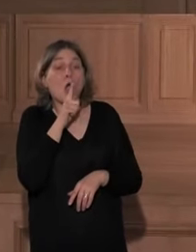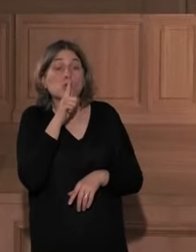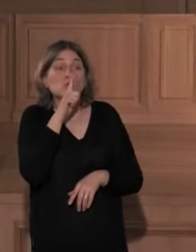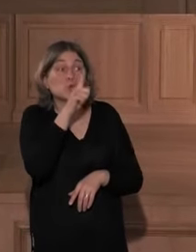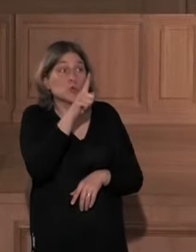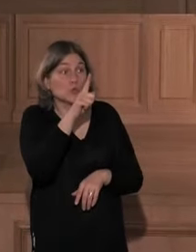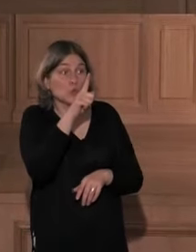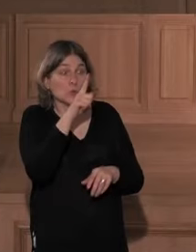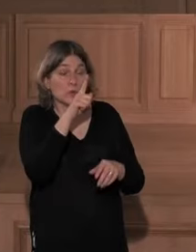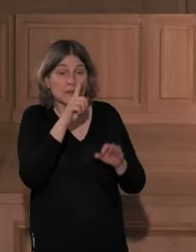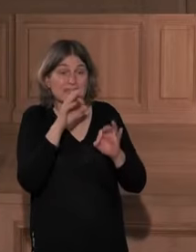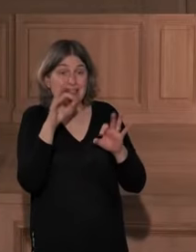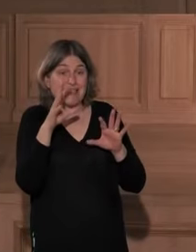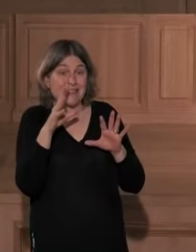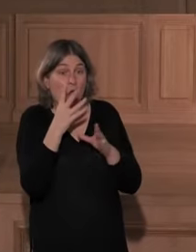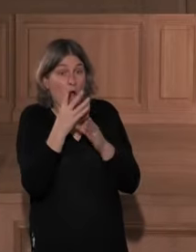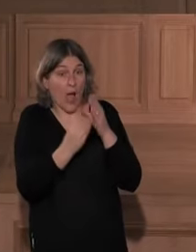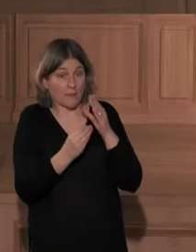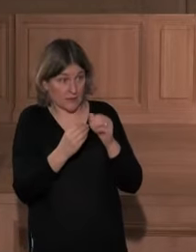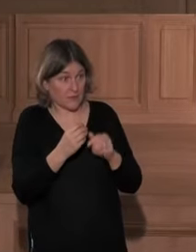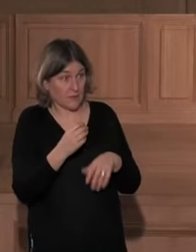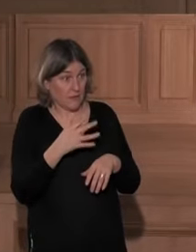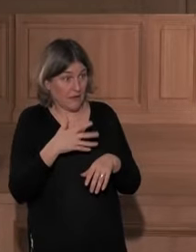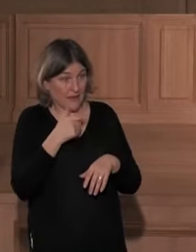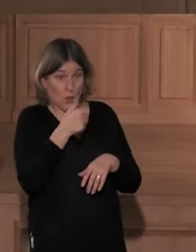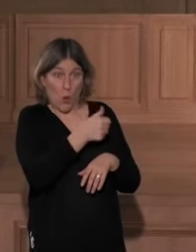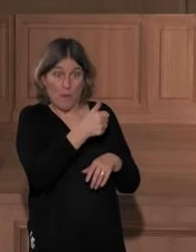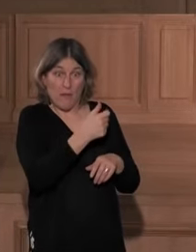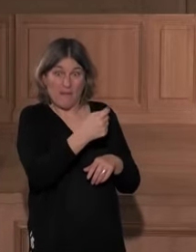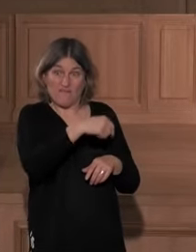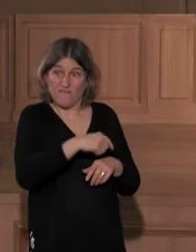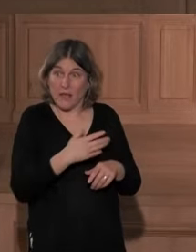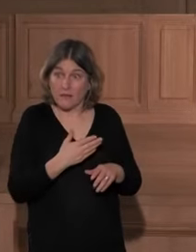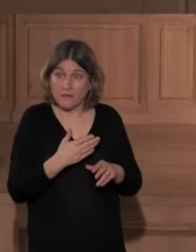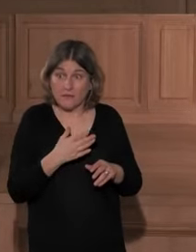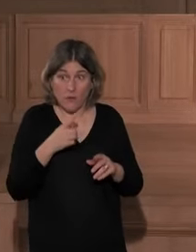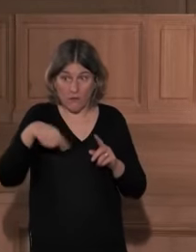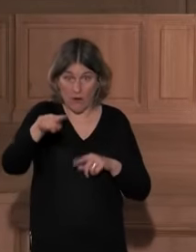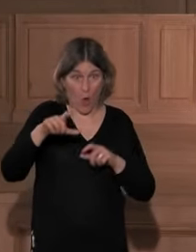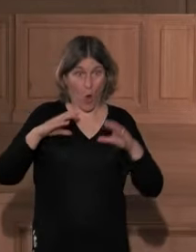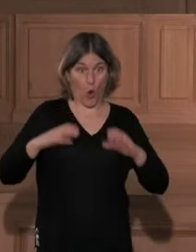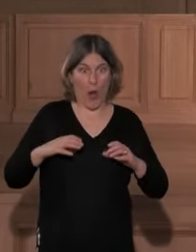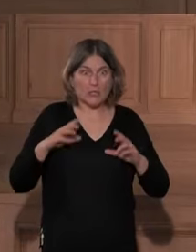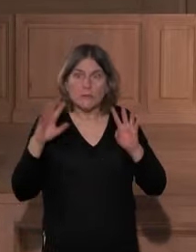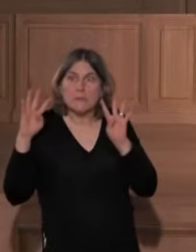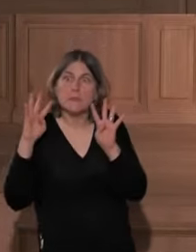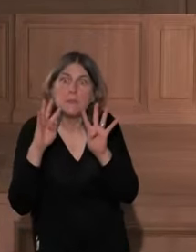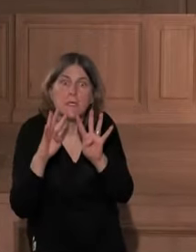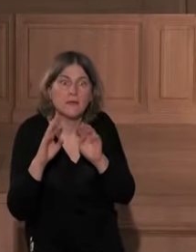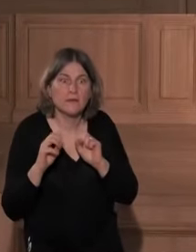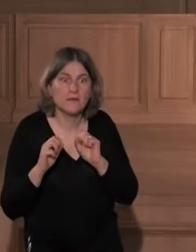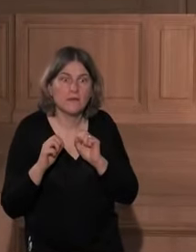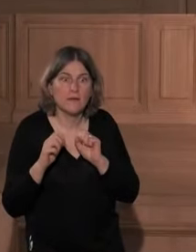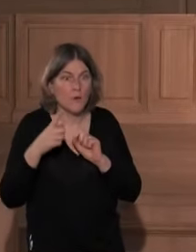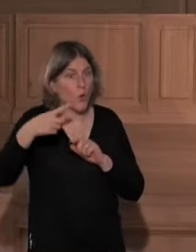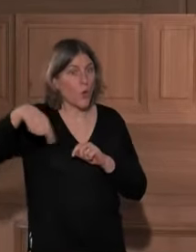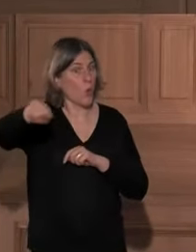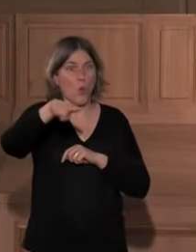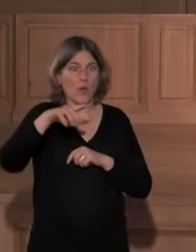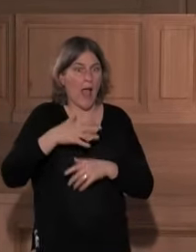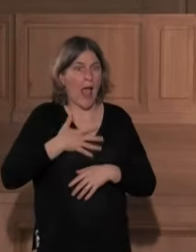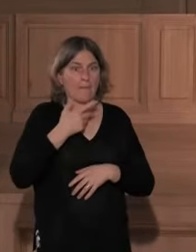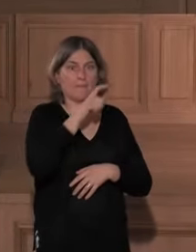absence dans le collège, c'est quand il est là. Je dis, ah bon ? Je dis, pourquoi ? Il me dit, parce que tous aiment Bakary.